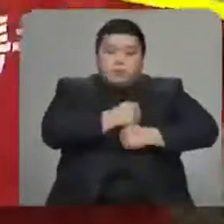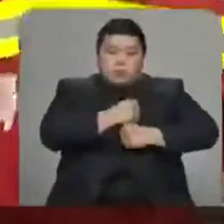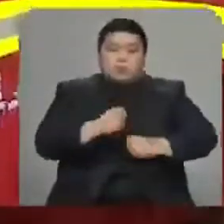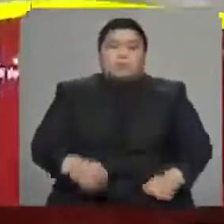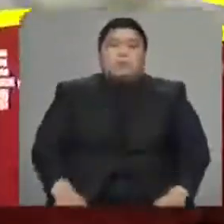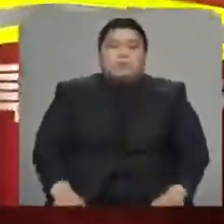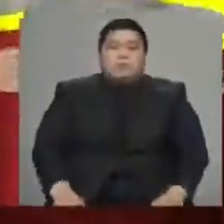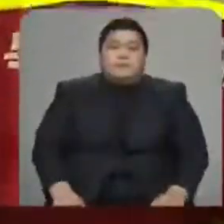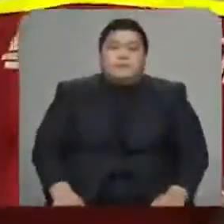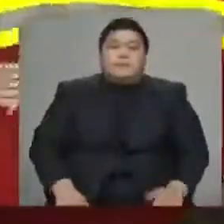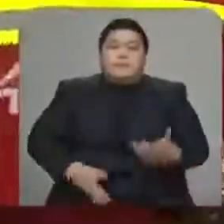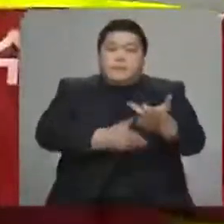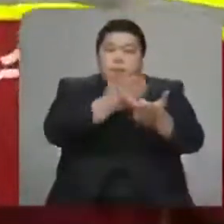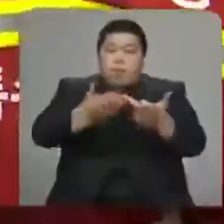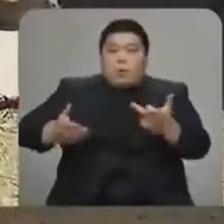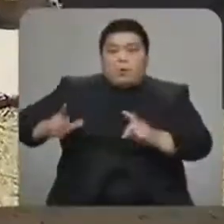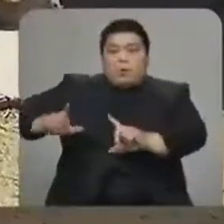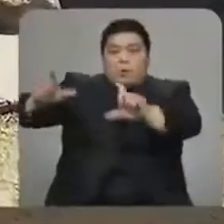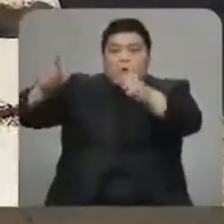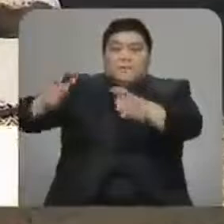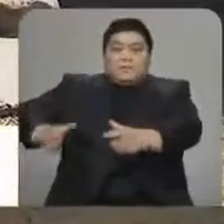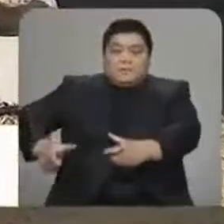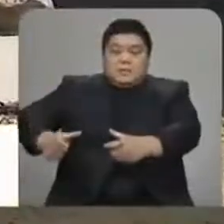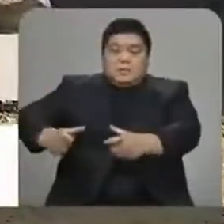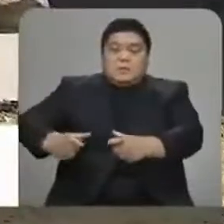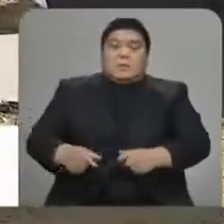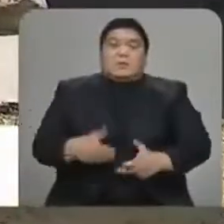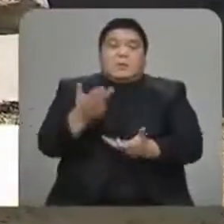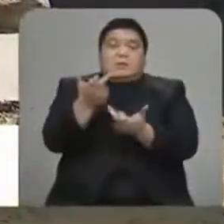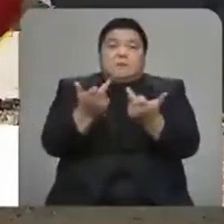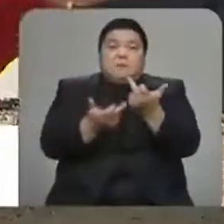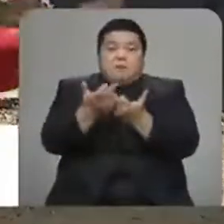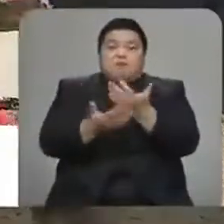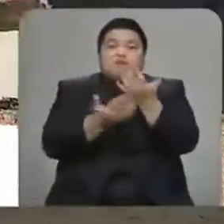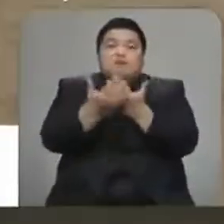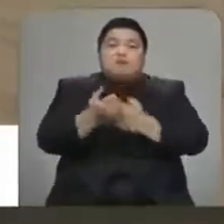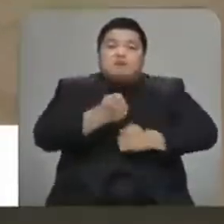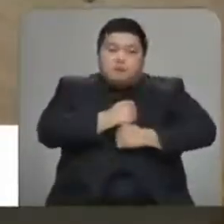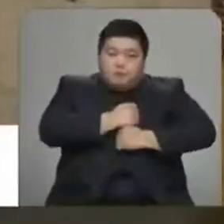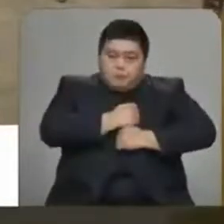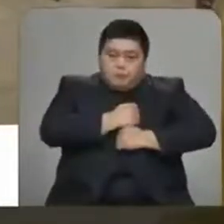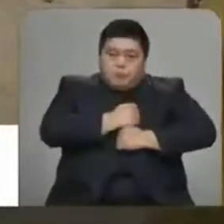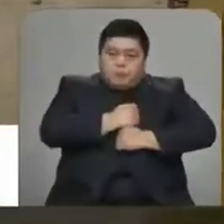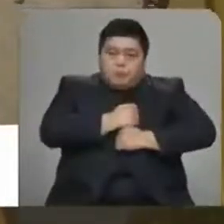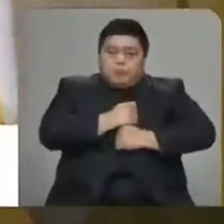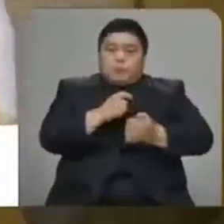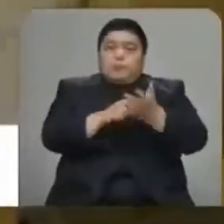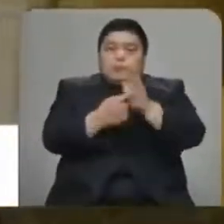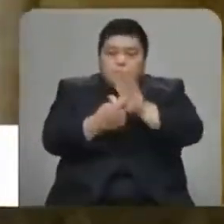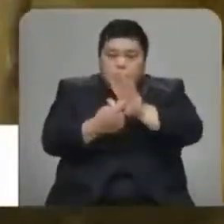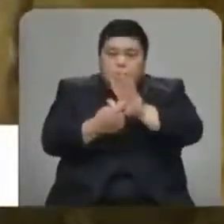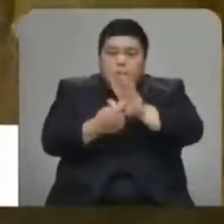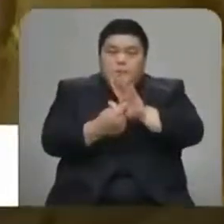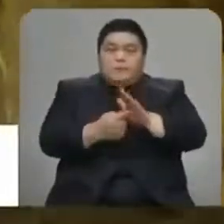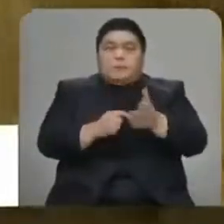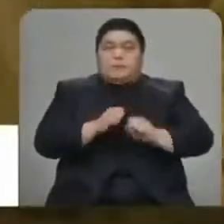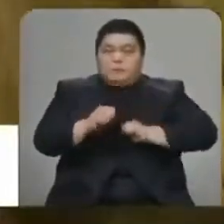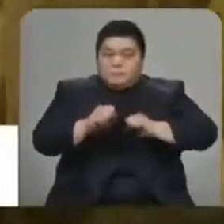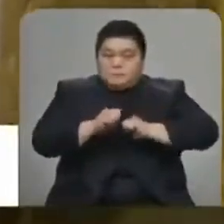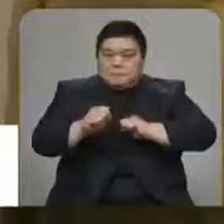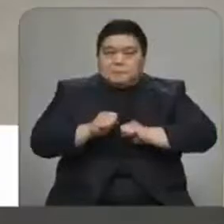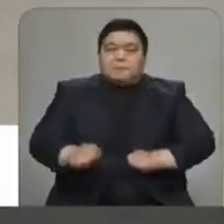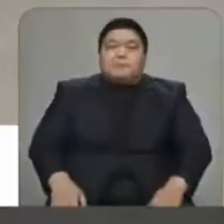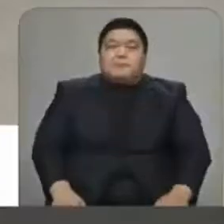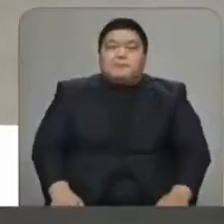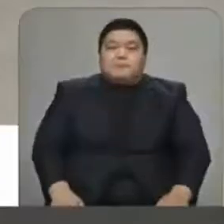산림청은 강원 동해안 전역에 대형 산불 위험 주의보를 내리고 산불 예방 활동에 집중하고 있습니다.